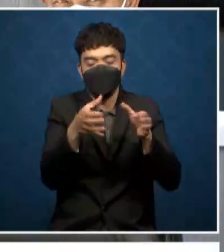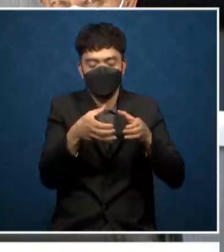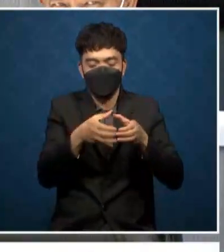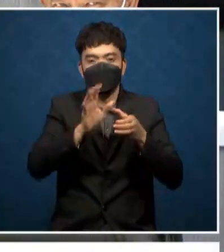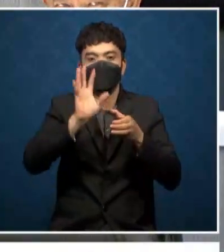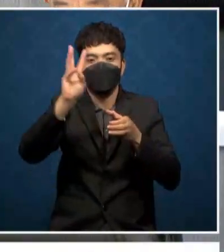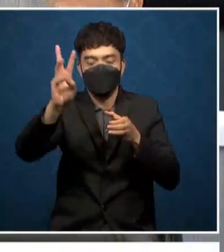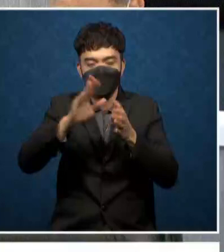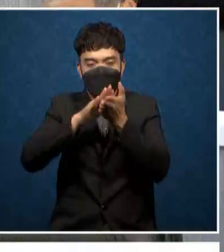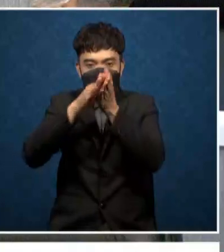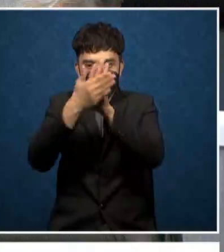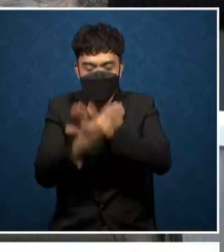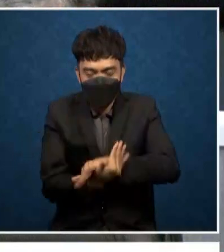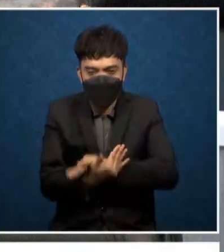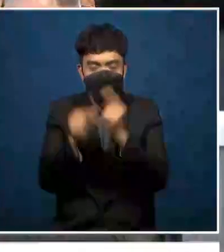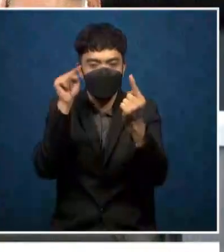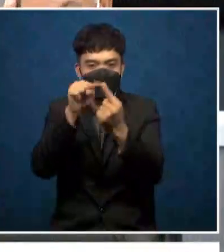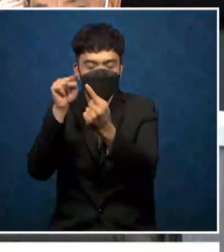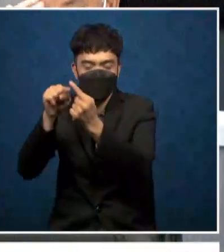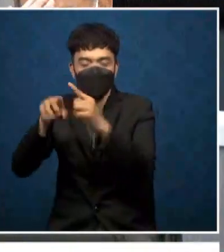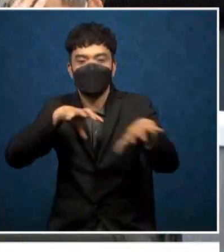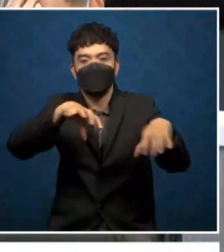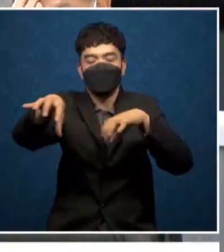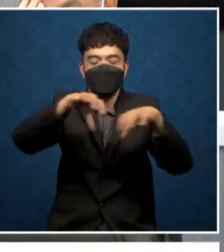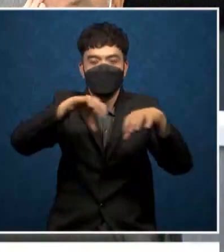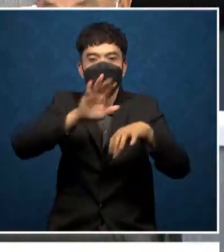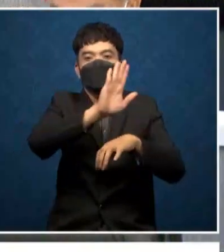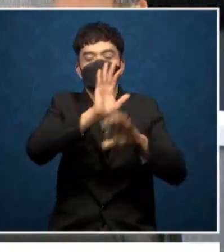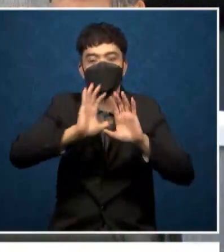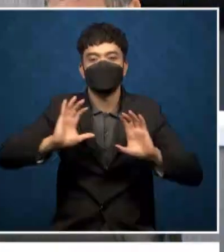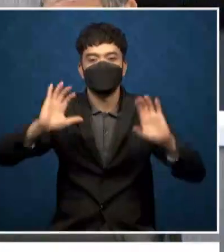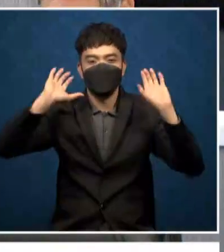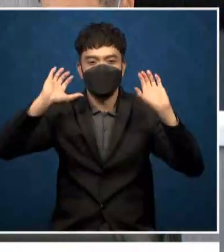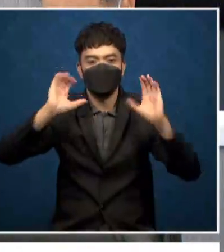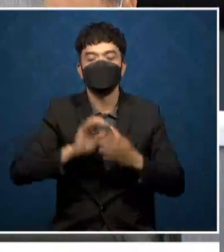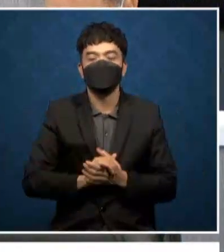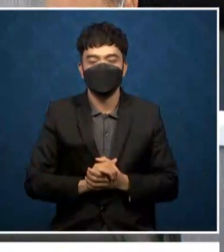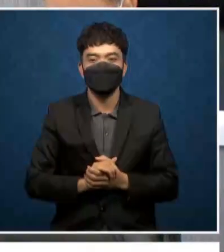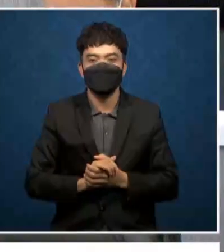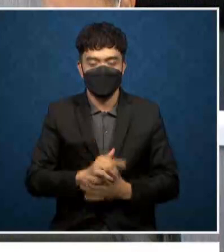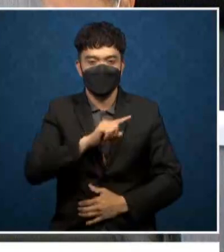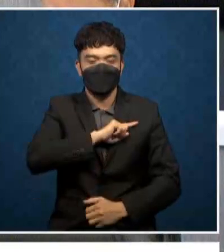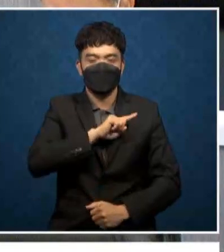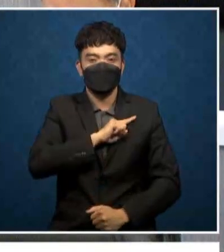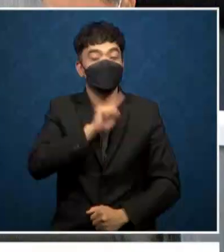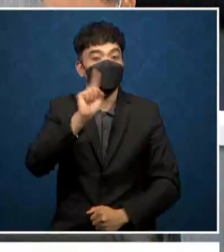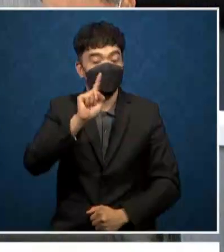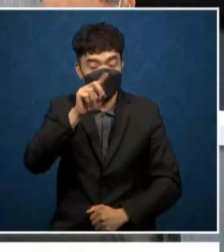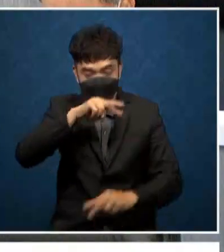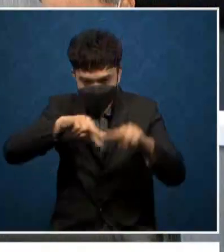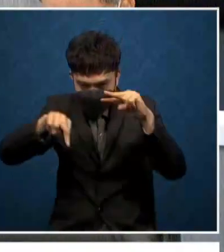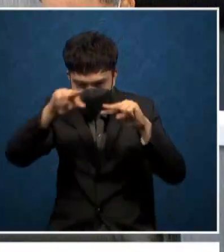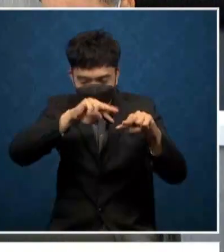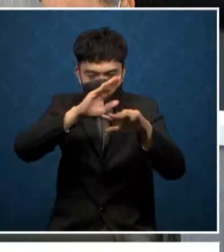ด้านการปรับสมดุล และพัฒนาระบบการหารจัดการพักรัฐนะครับน่าซึรบมชอบการติดตามเสรนะ